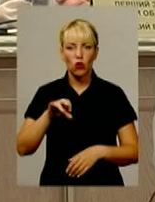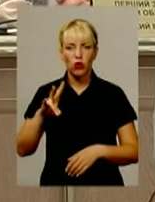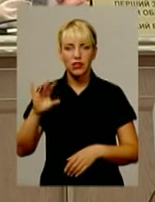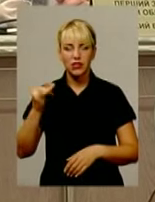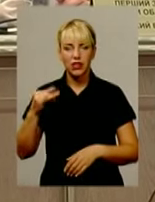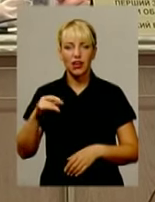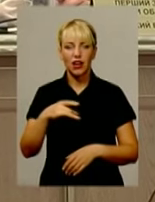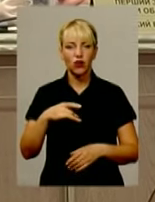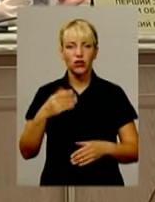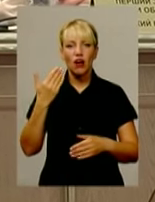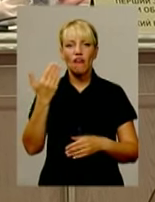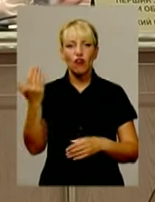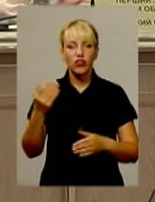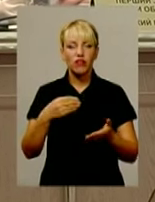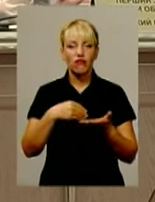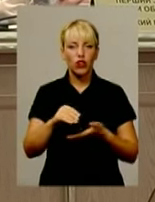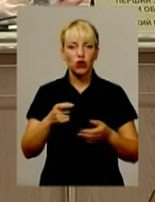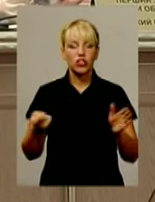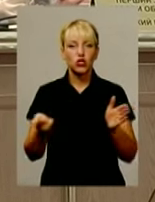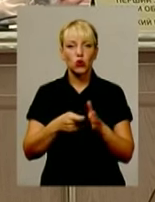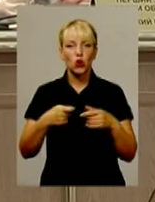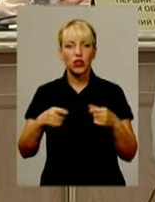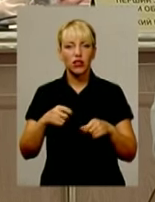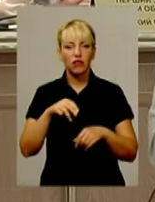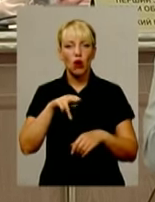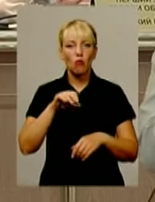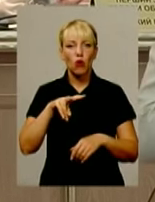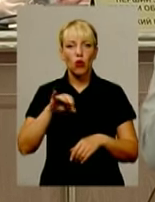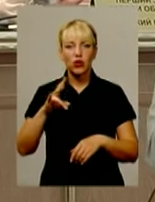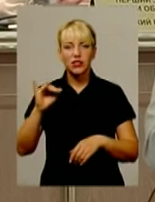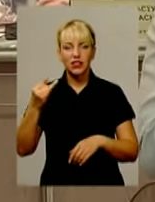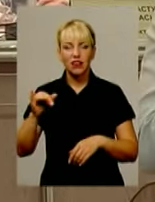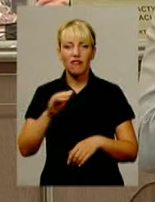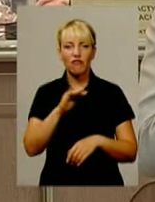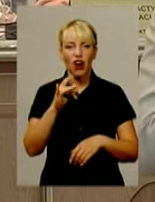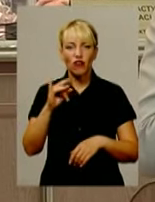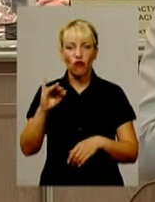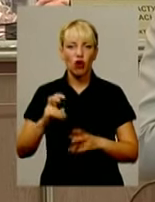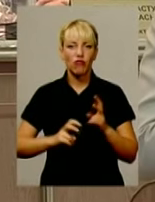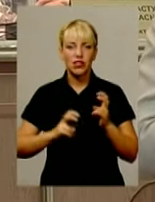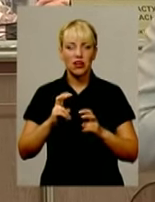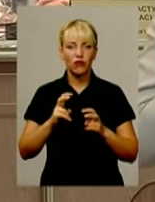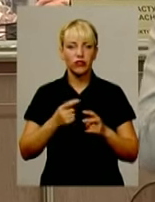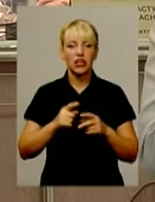торгів Полонський фарфоровий завод, який фактично 10 років вирізали, там нічого немає. Лінія